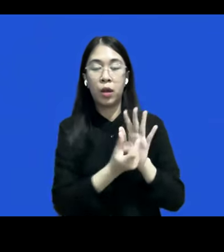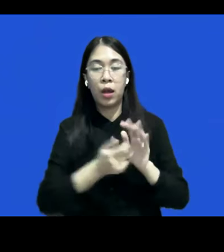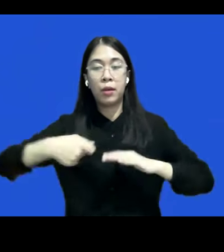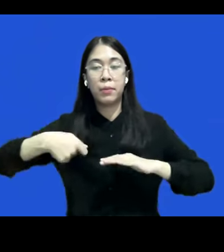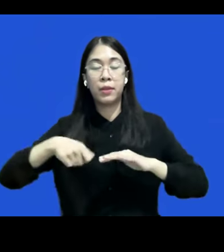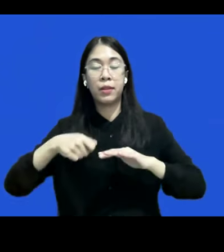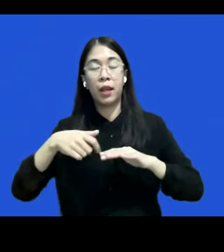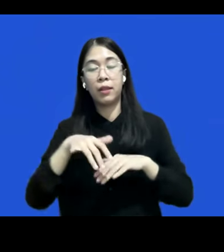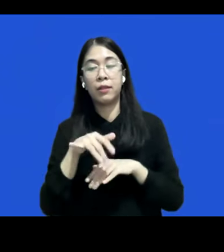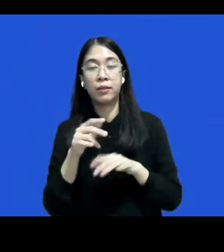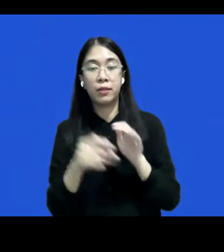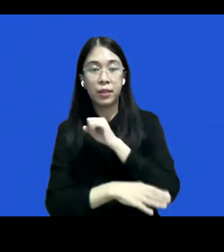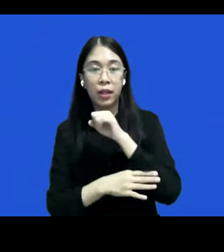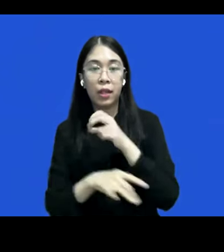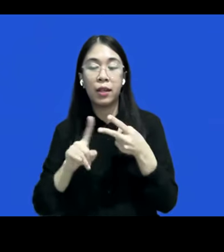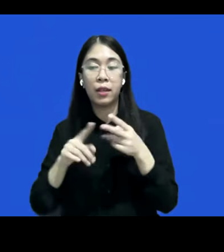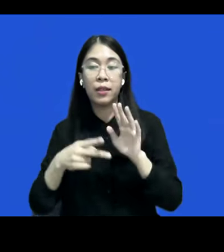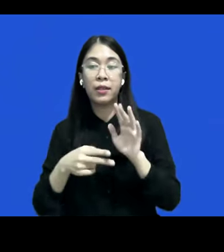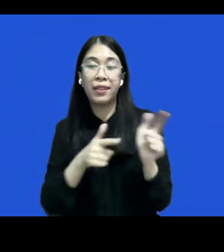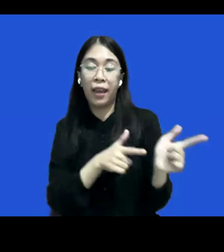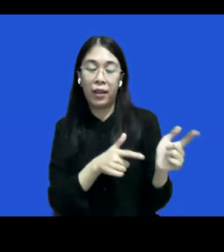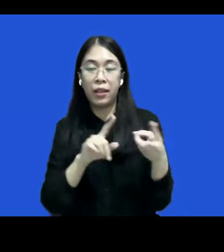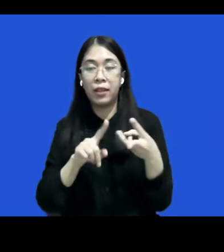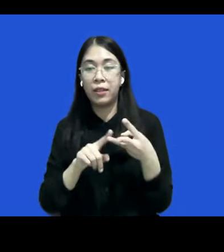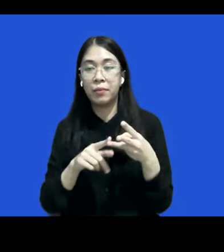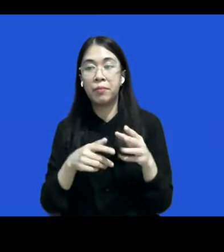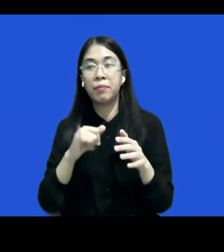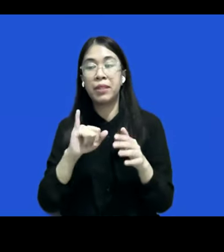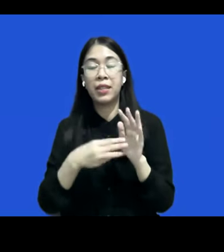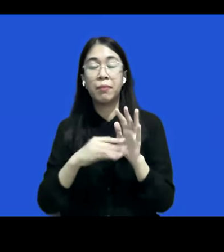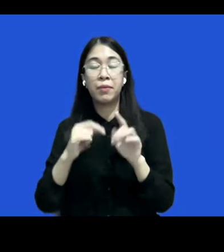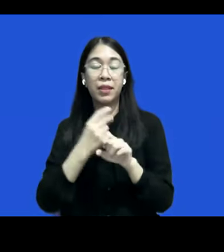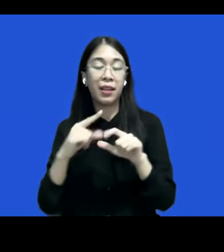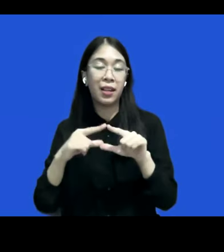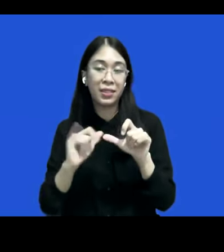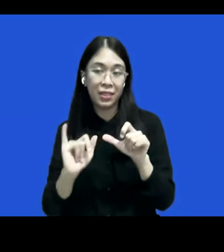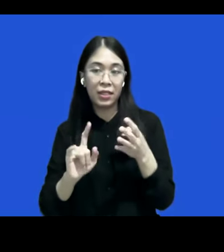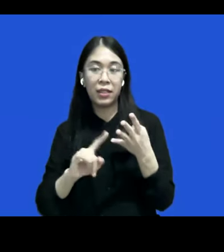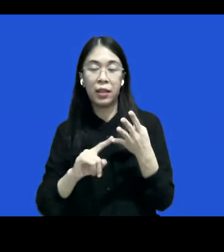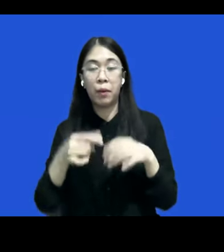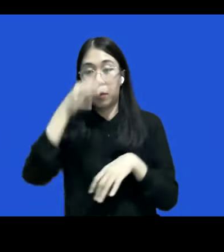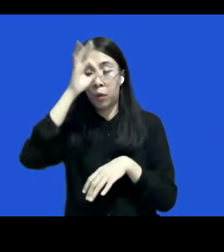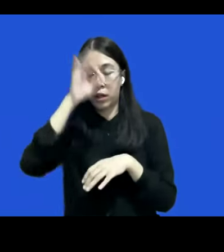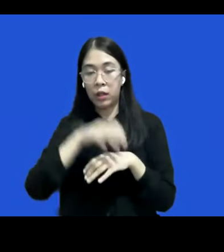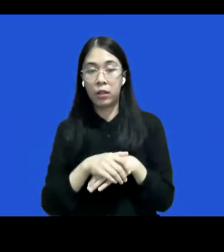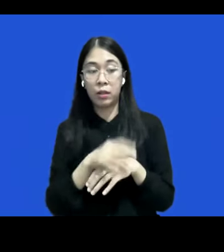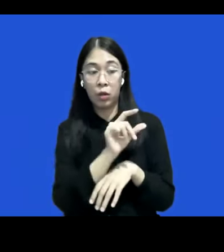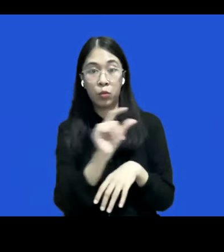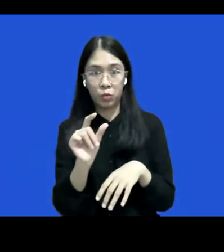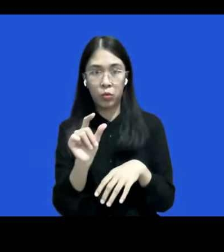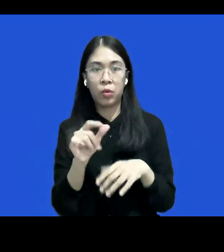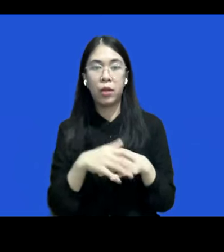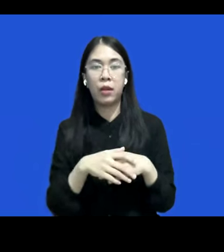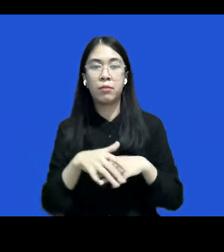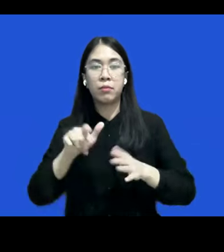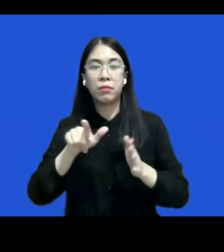TNI, keimigrasian, dan juga RUU Polri. Nah, dari keempat RUU tersebut, secara legislasi hanya rancangan perubahan